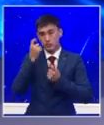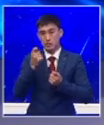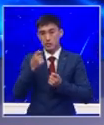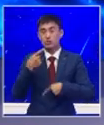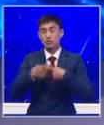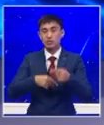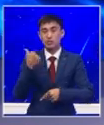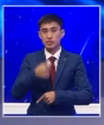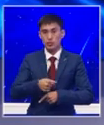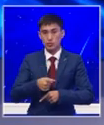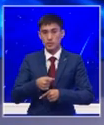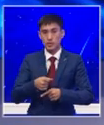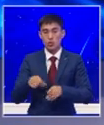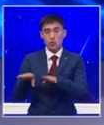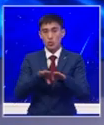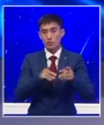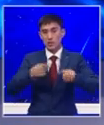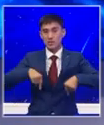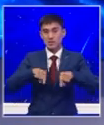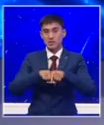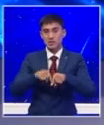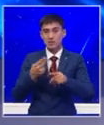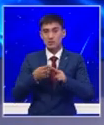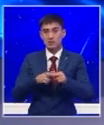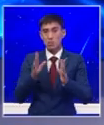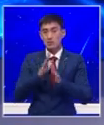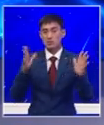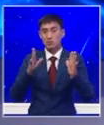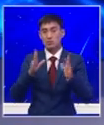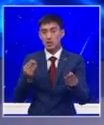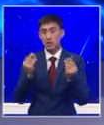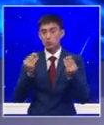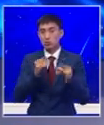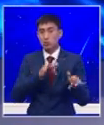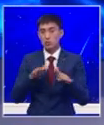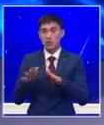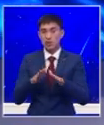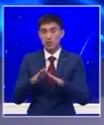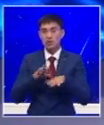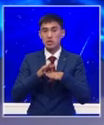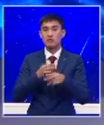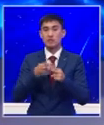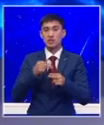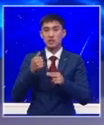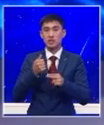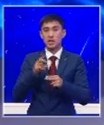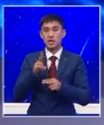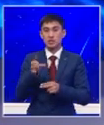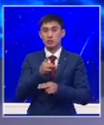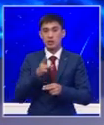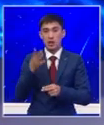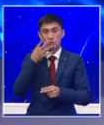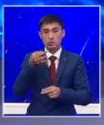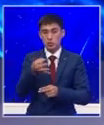известный уже через неделю с уровнем организации одного из масштабных и грандиозных мероприятий прошедшем на этот раз в